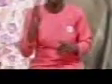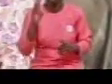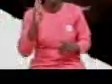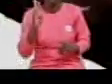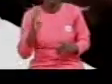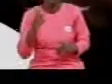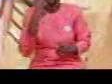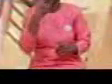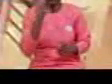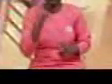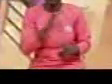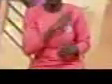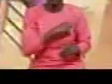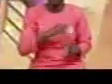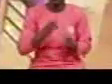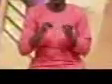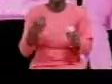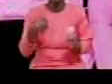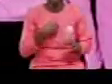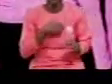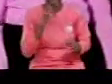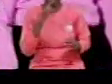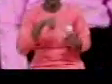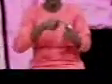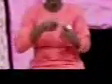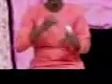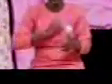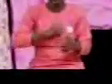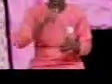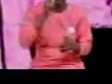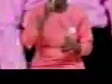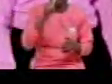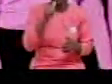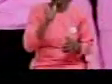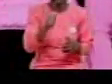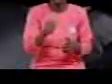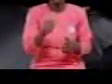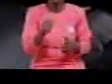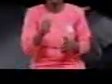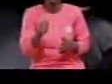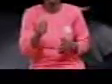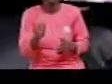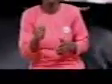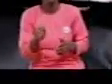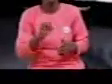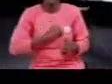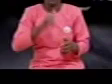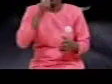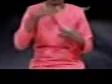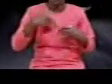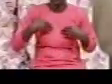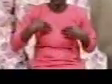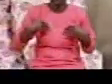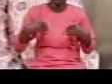deux. C'est Maître Jésus nous guérit. Oh, alors je